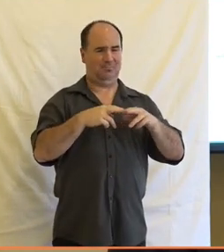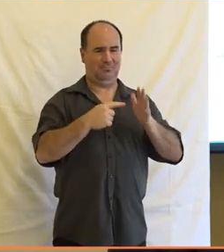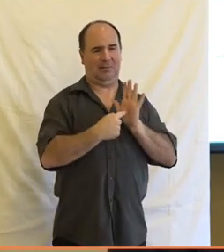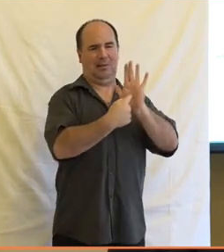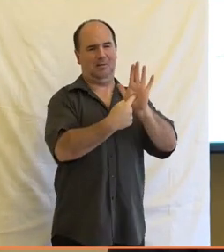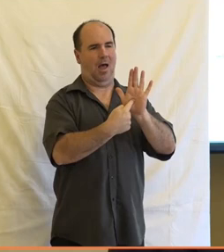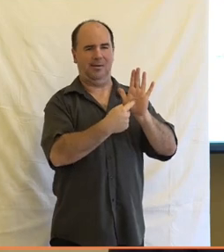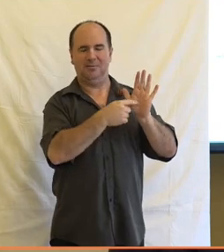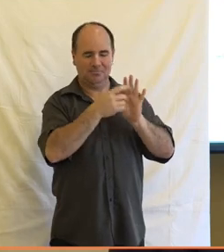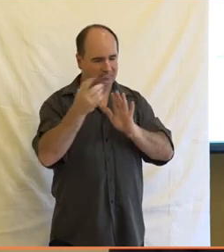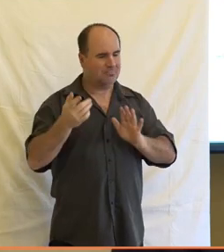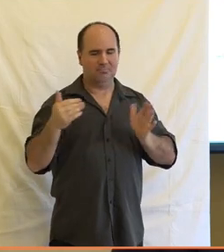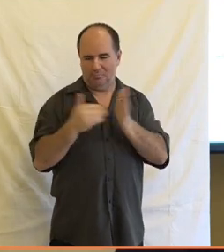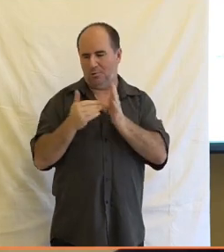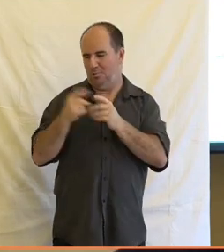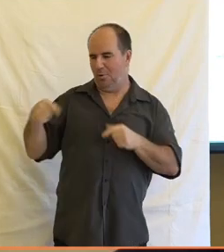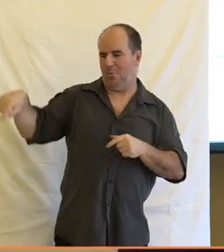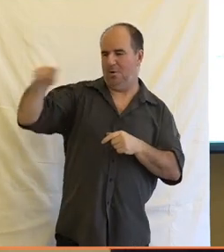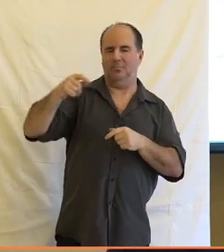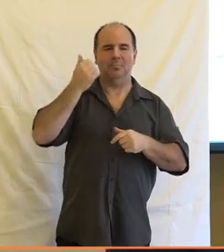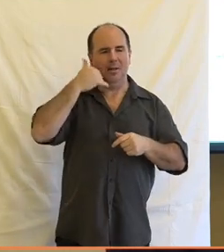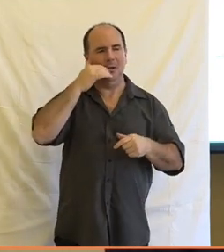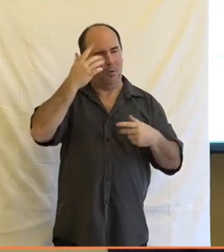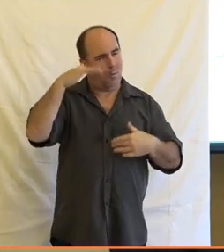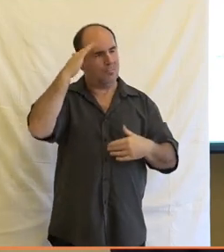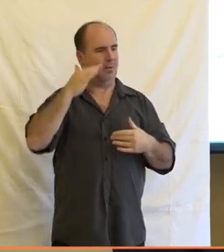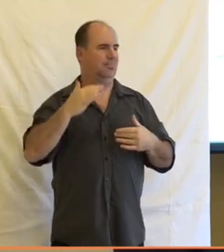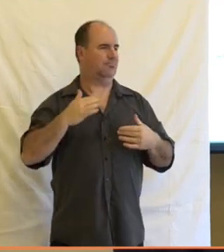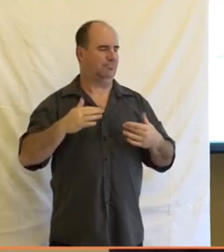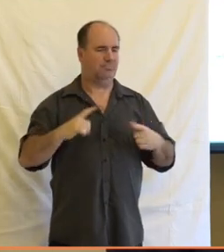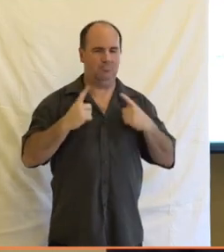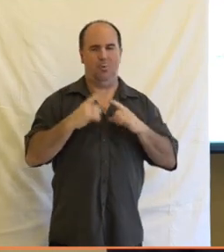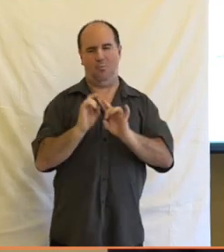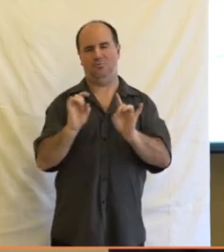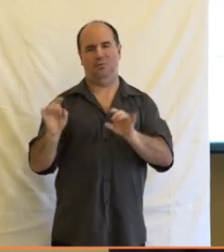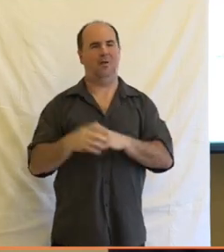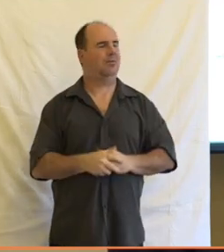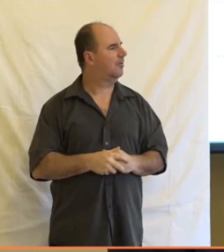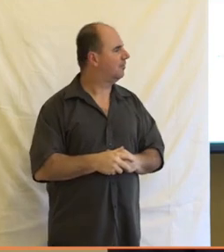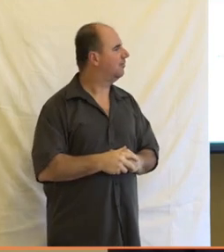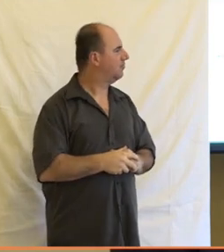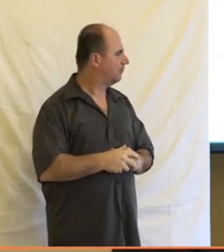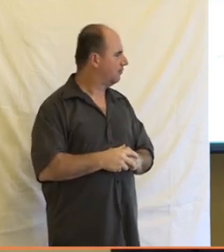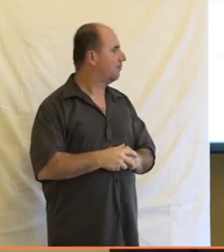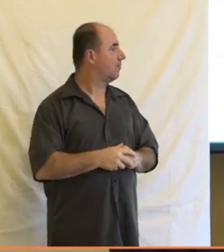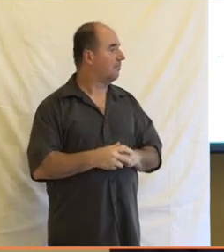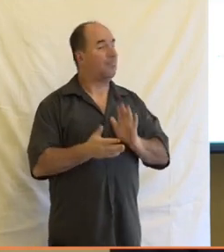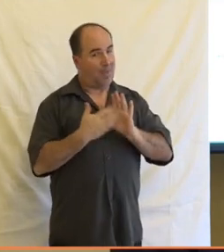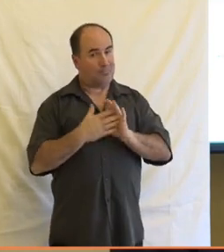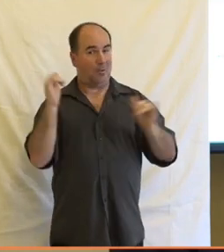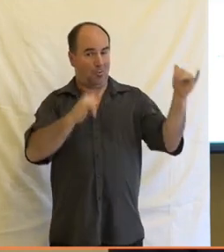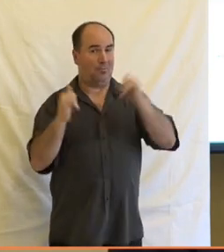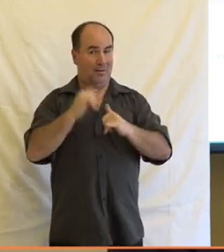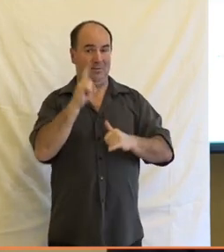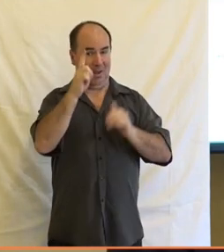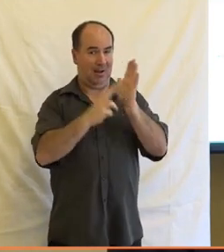digitální prostředí nebo obecně prostředí vytvářet přístupné. Ať už jsou to ty akce, které jste tady zmiňovala, konference INSPO, největší konference